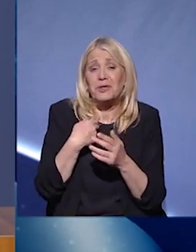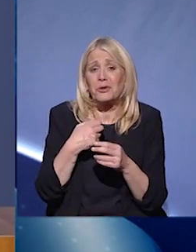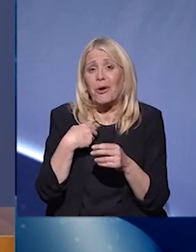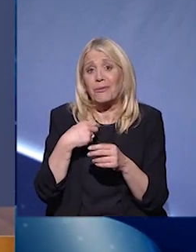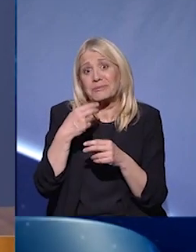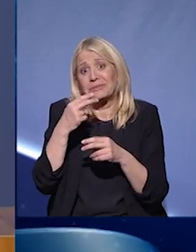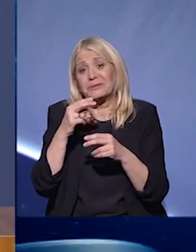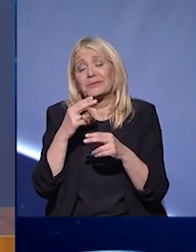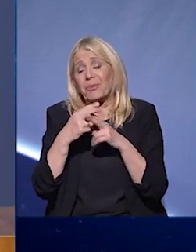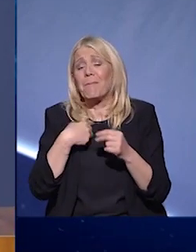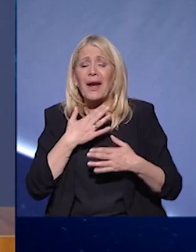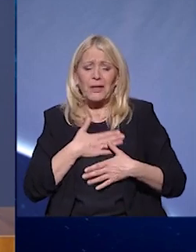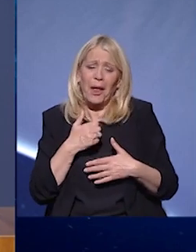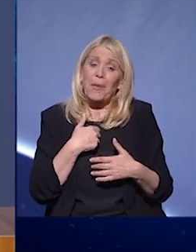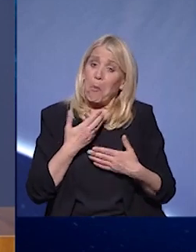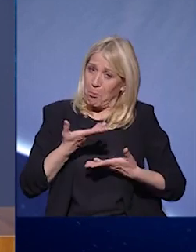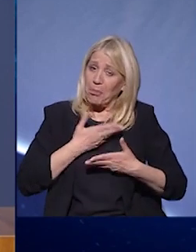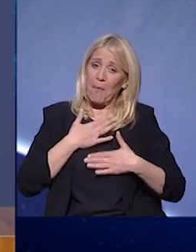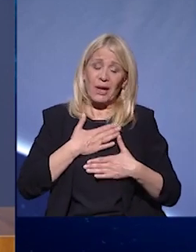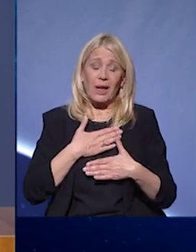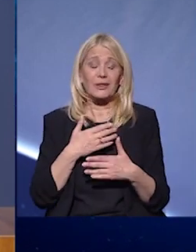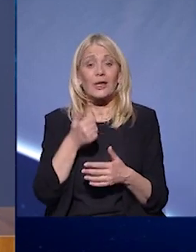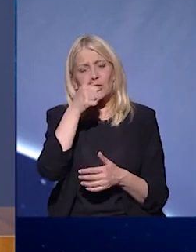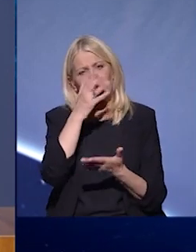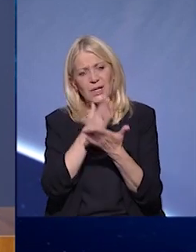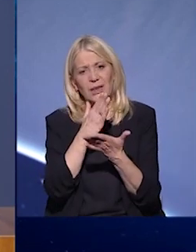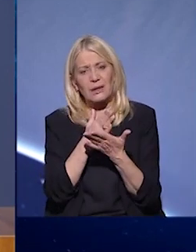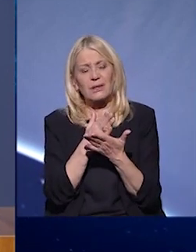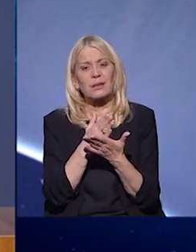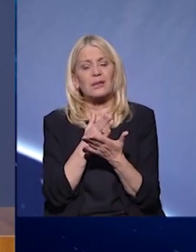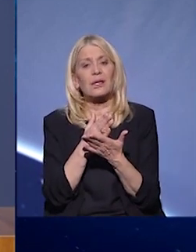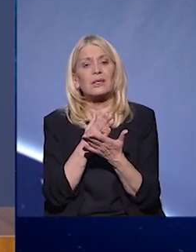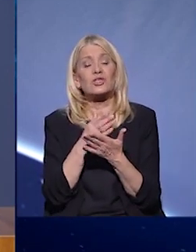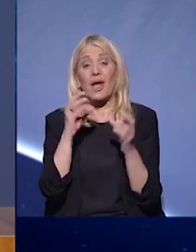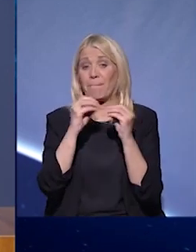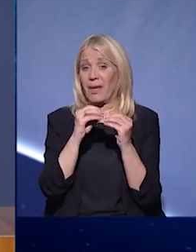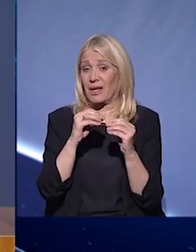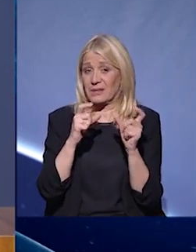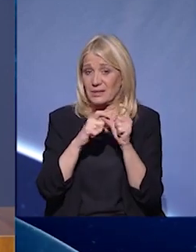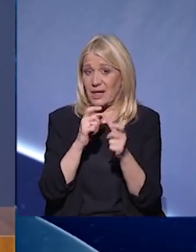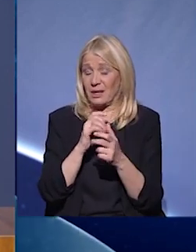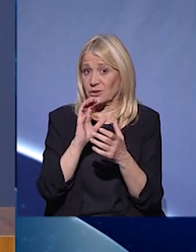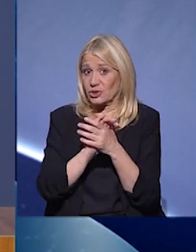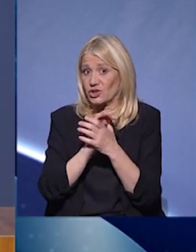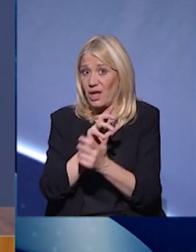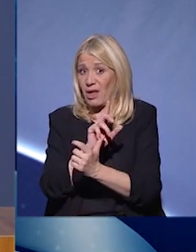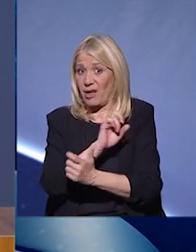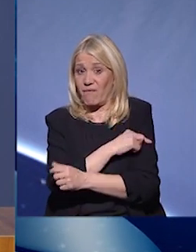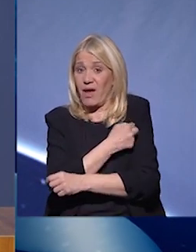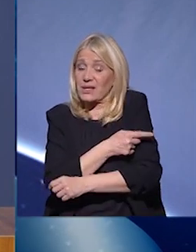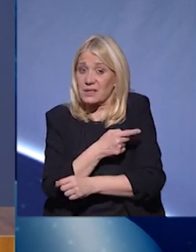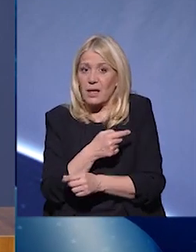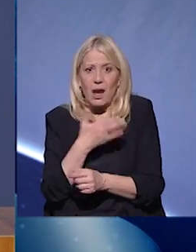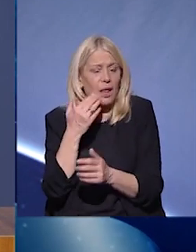je to drago i prija mi. Što se tiče BCG vakcina, nema sumnje